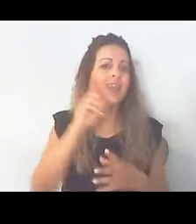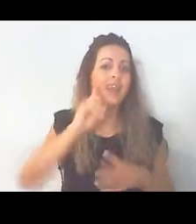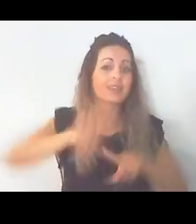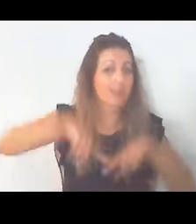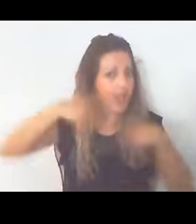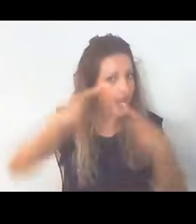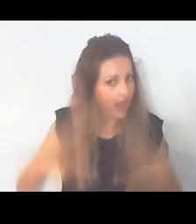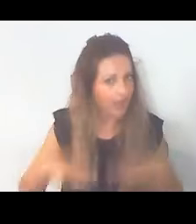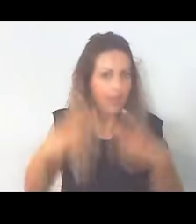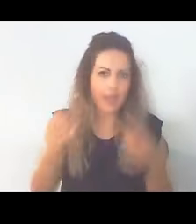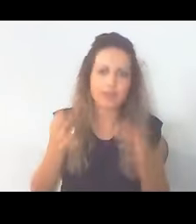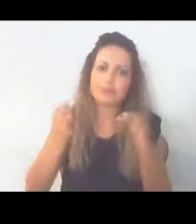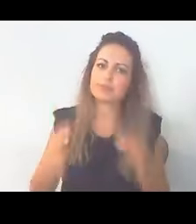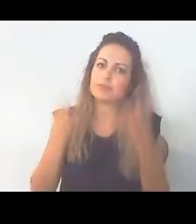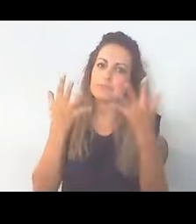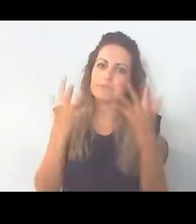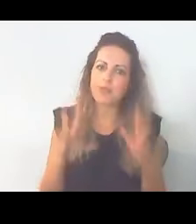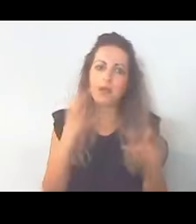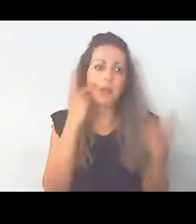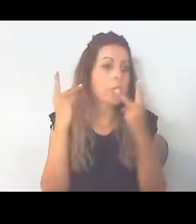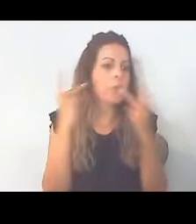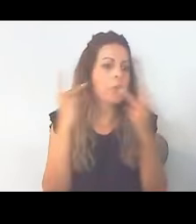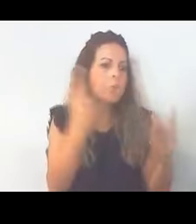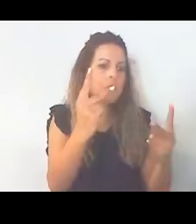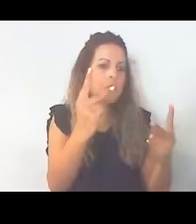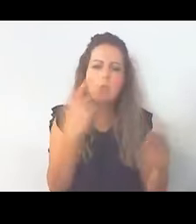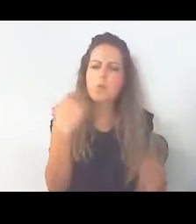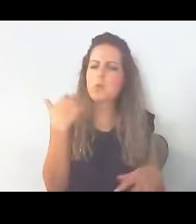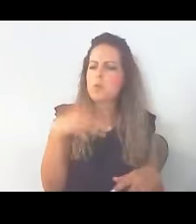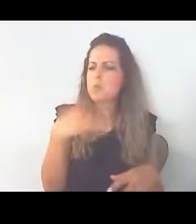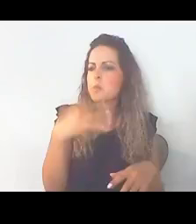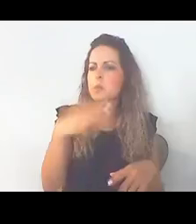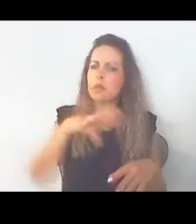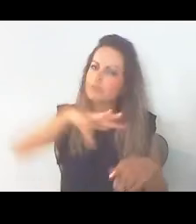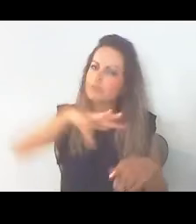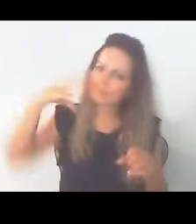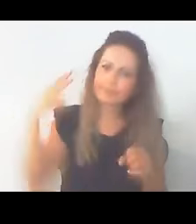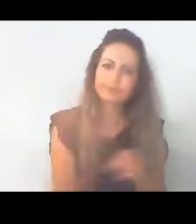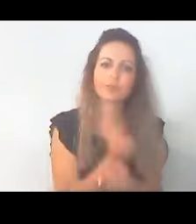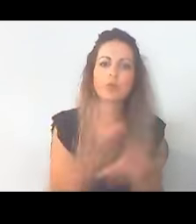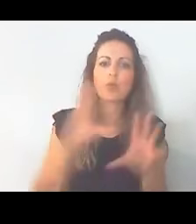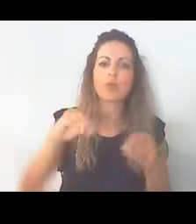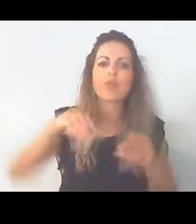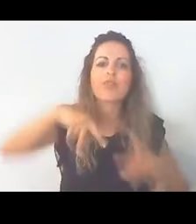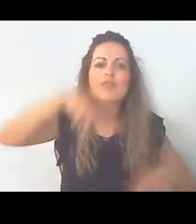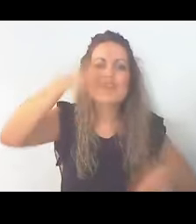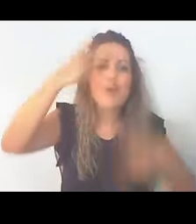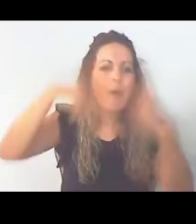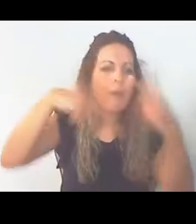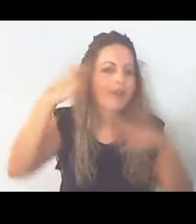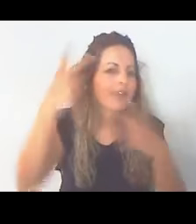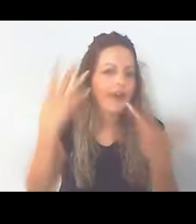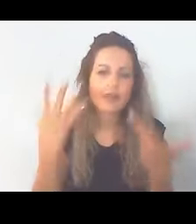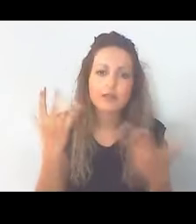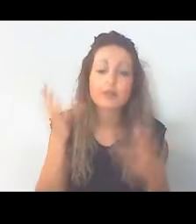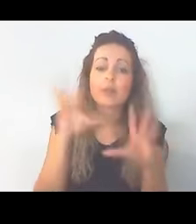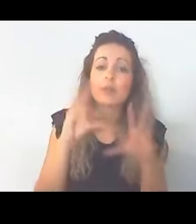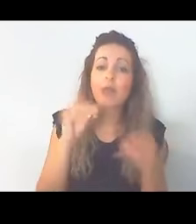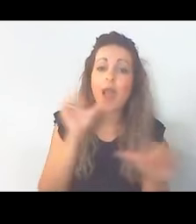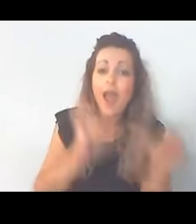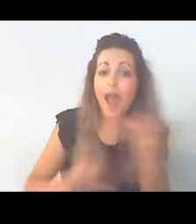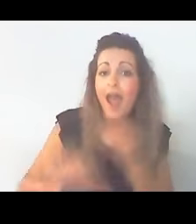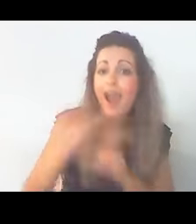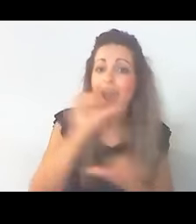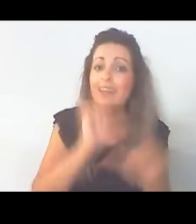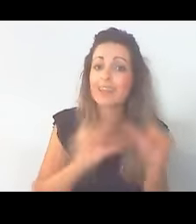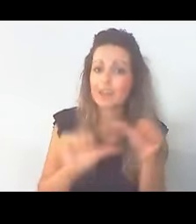είδαν να κατοχυρώνεται μια ιστορική νίκη για τα δικαιώματά τους μέσα από την αλλαγή του νομικού ορισμού του βιασμού και